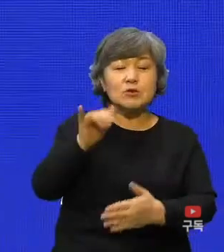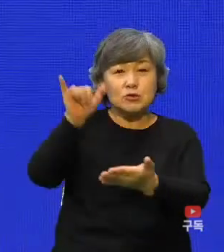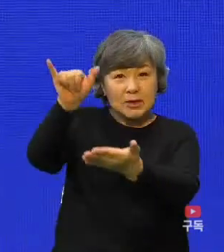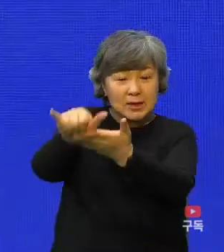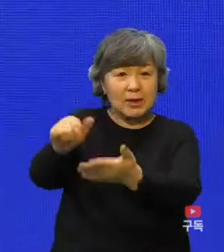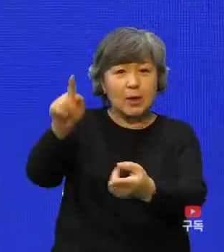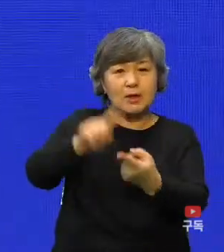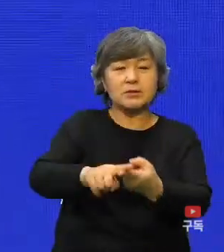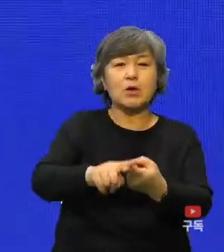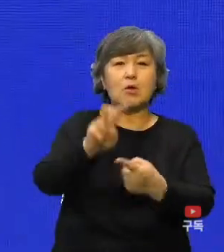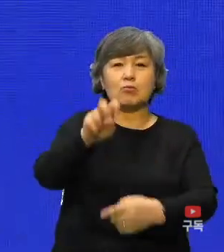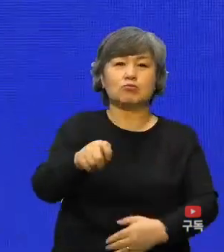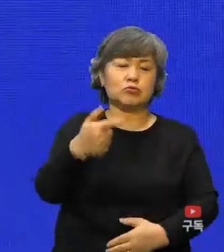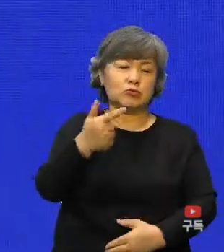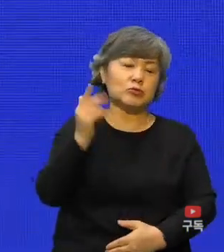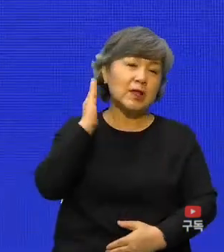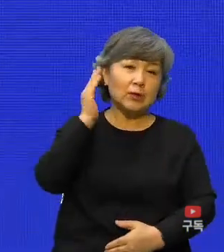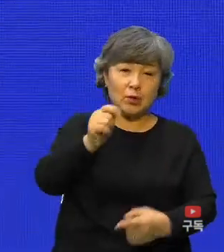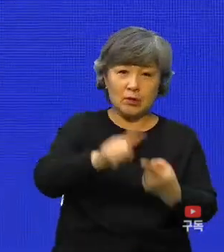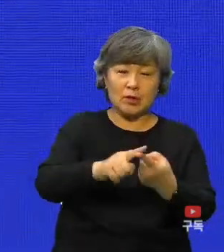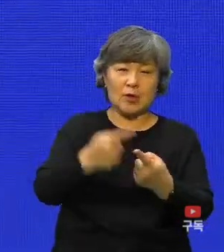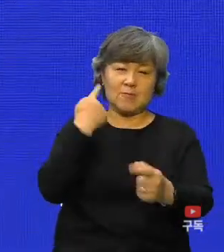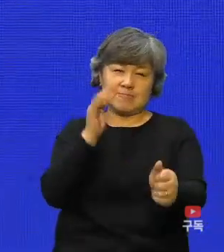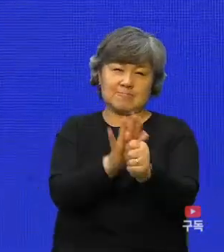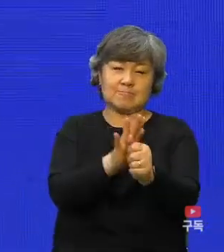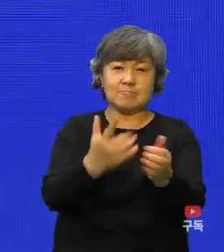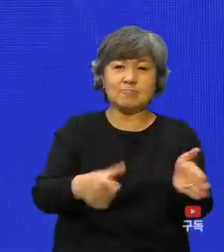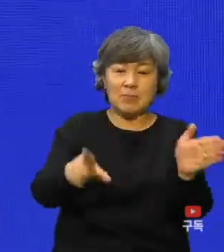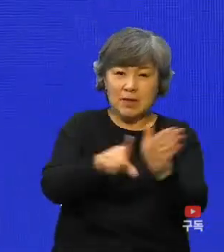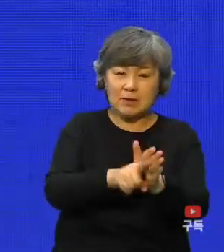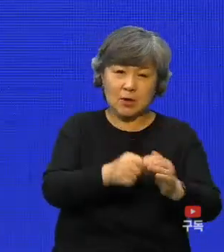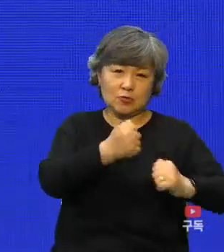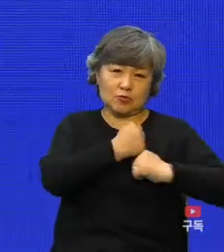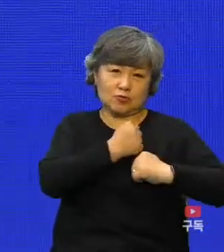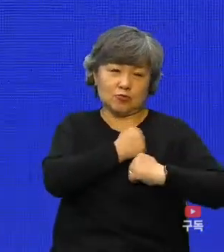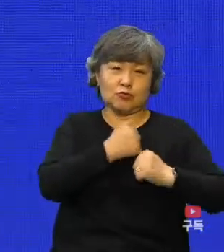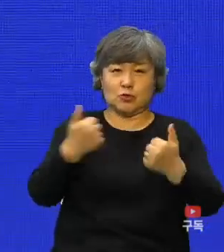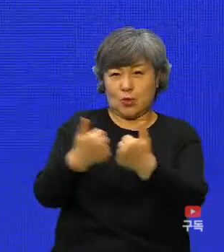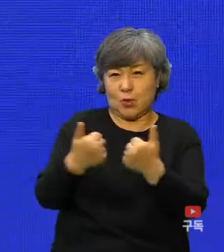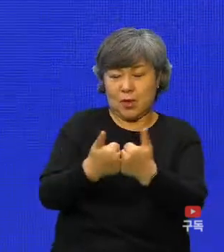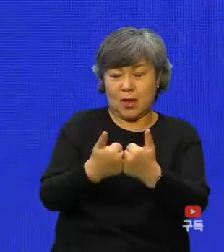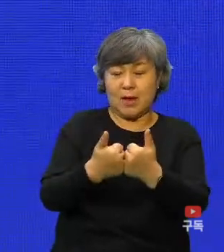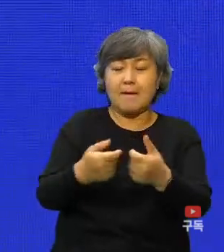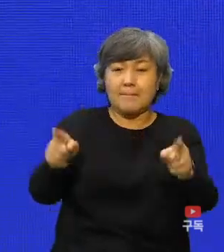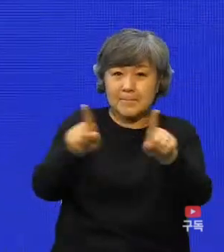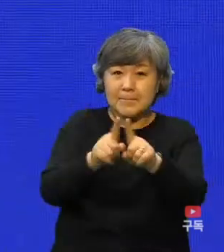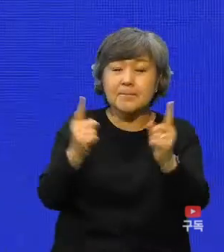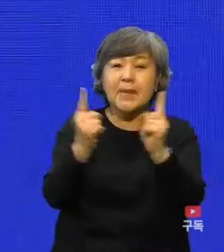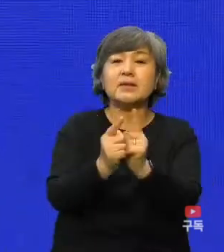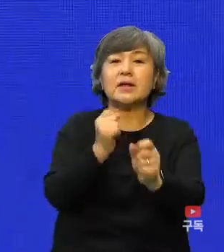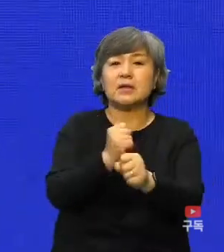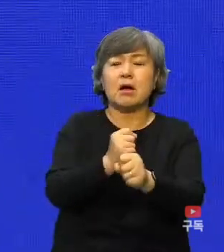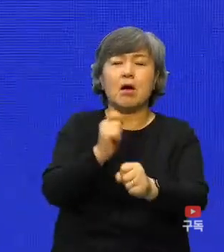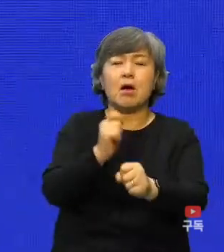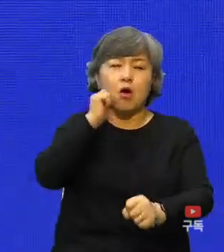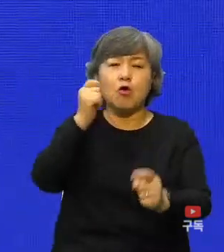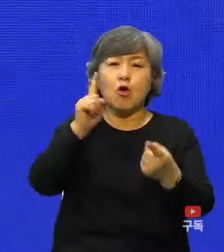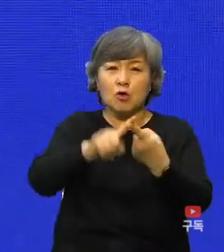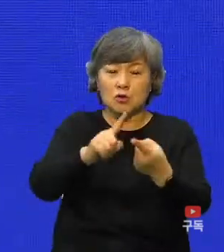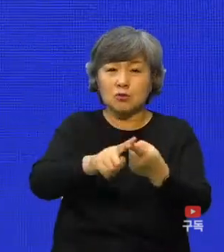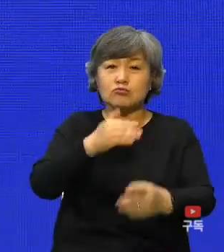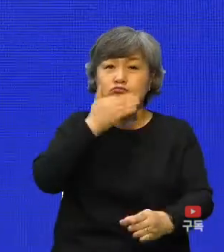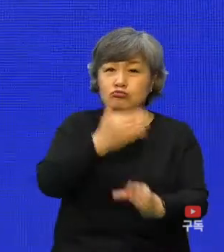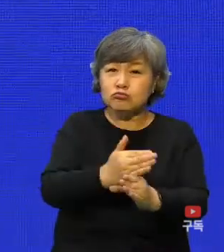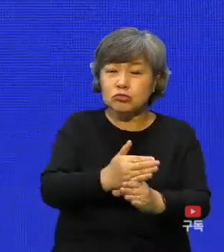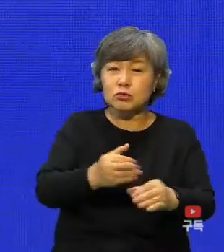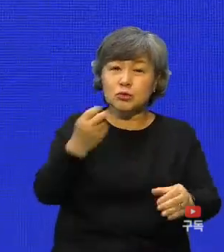문재인 대통령님의 한반도 평화선언을 뒷받침하기 위해 국무부 의회 지도자들과 회동을 통해 교착 상태의 북미 관계와